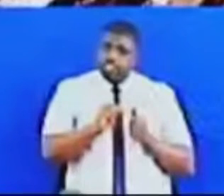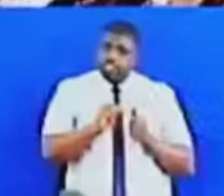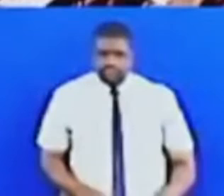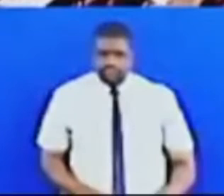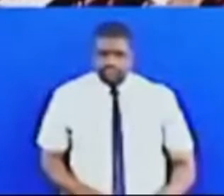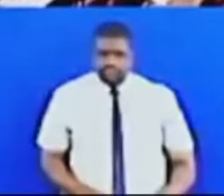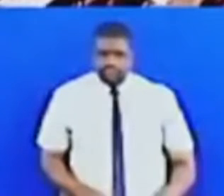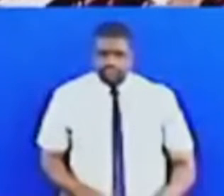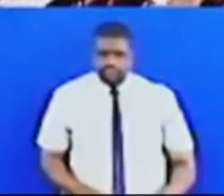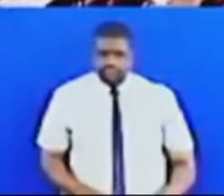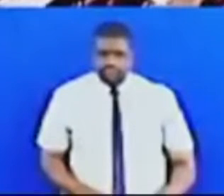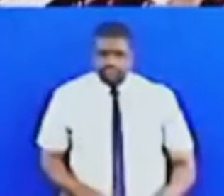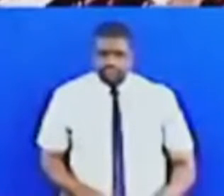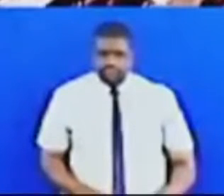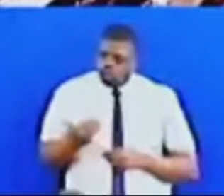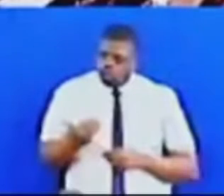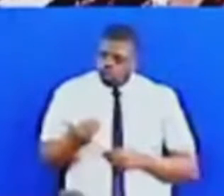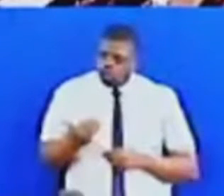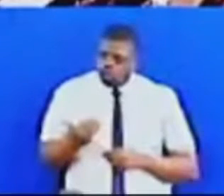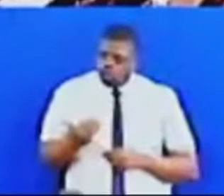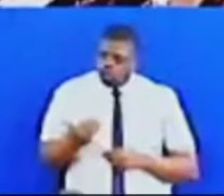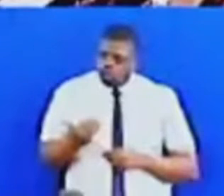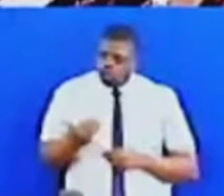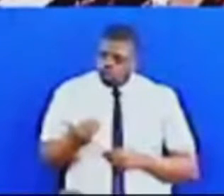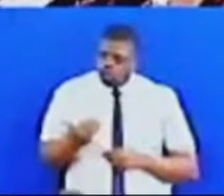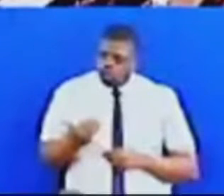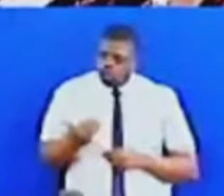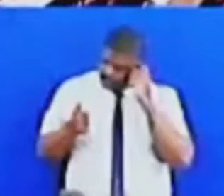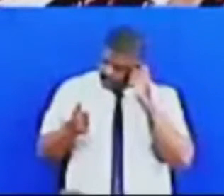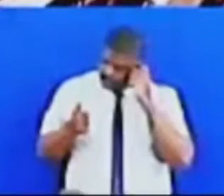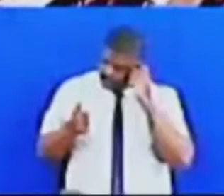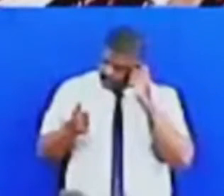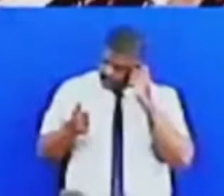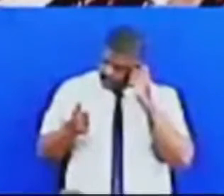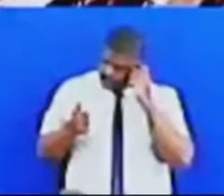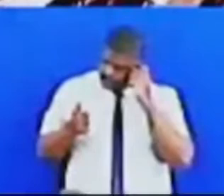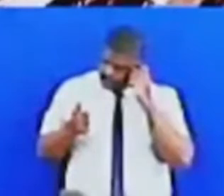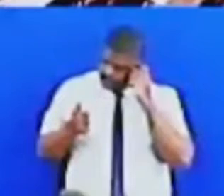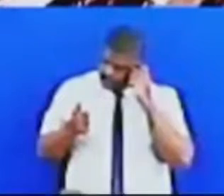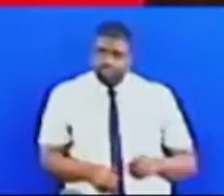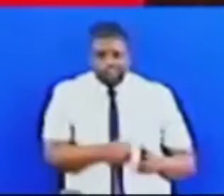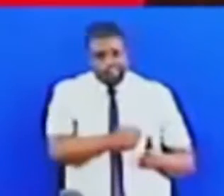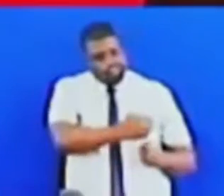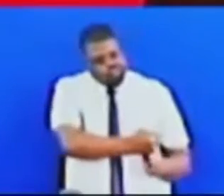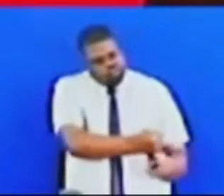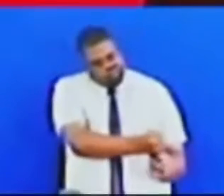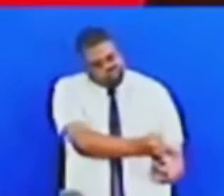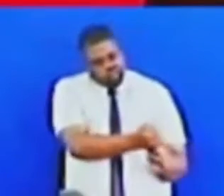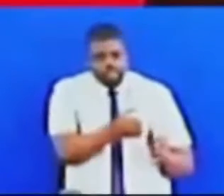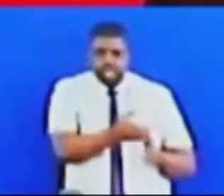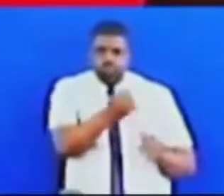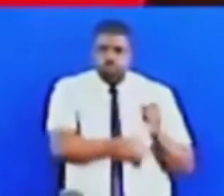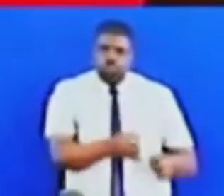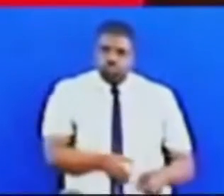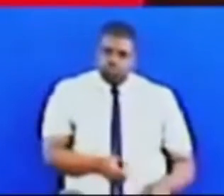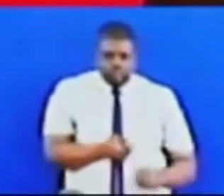Nikisema tunakula na hawa watu humu, Mtanzania wa chini kule anajihangaikia mwenyewe, tunahangaika naye, tunamkamua mpaka dakika ya mwisho, mpaka tone lake